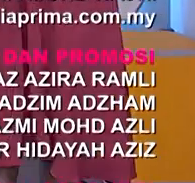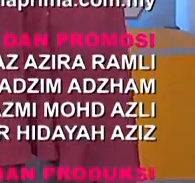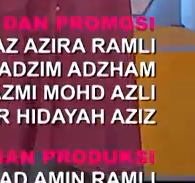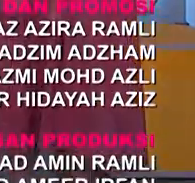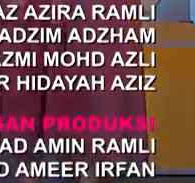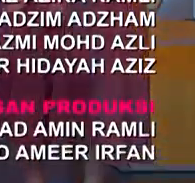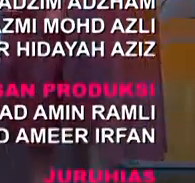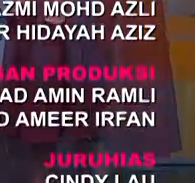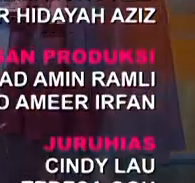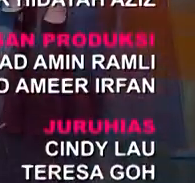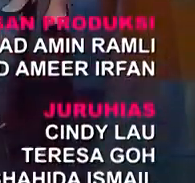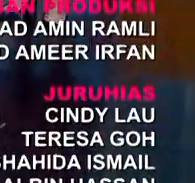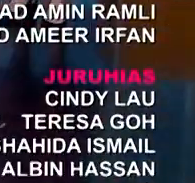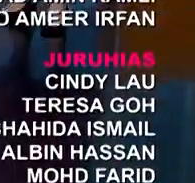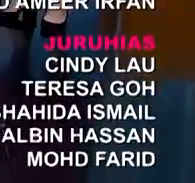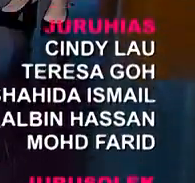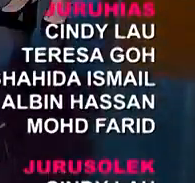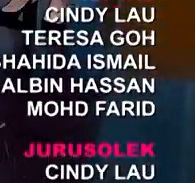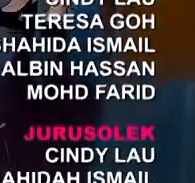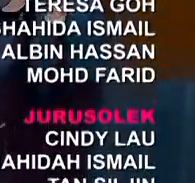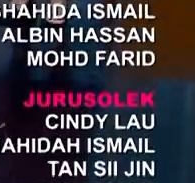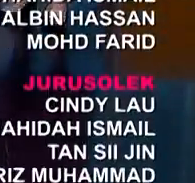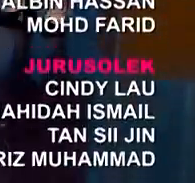mengerjakan tugas dengan